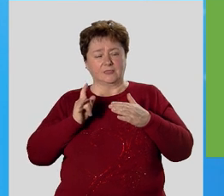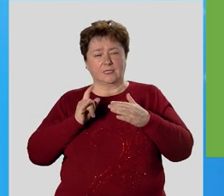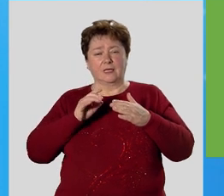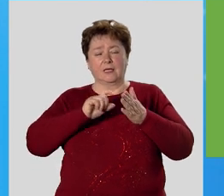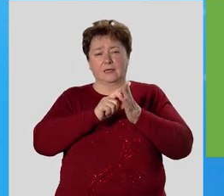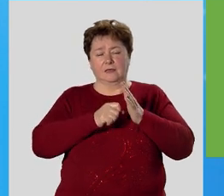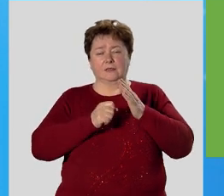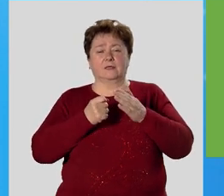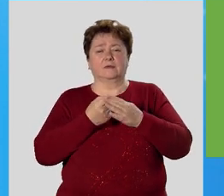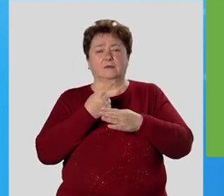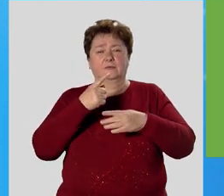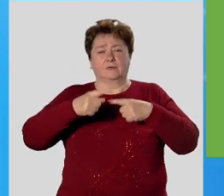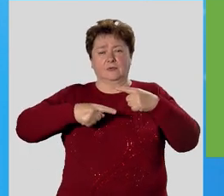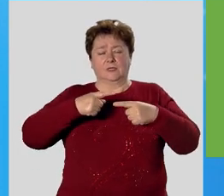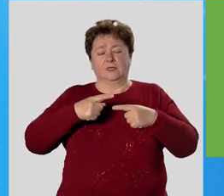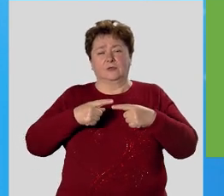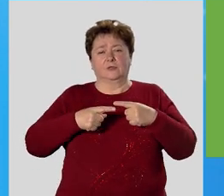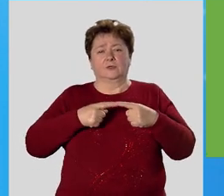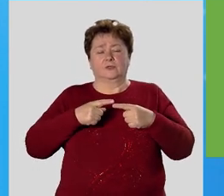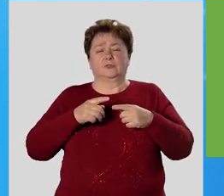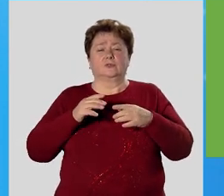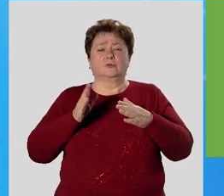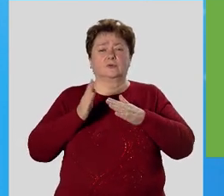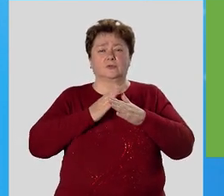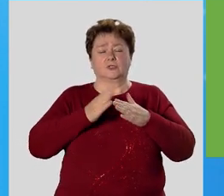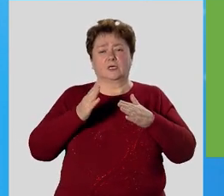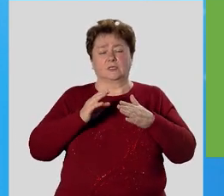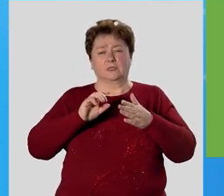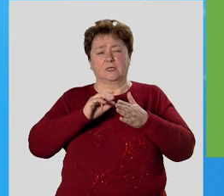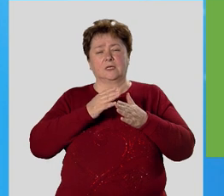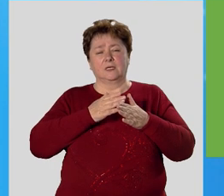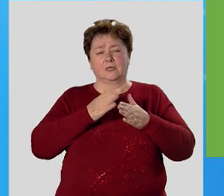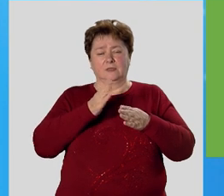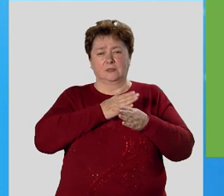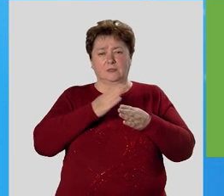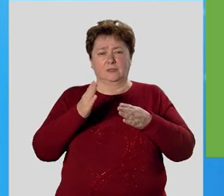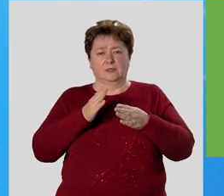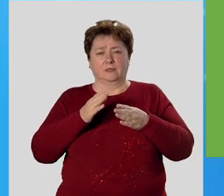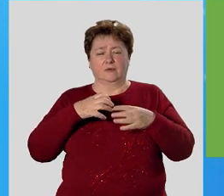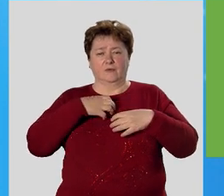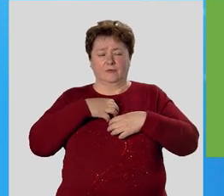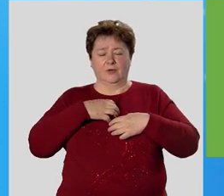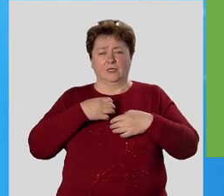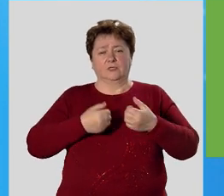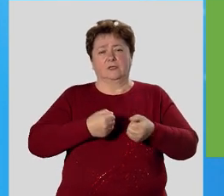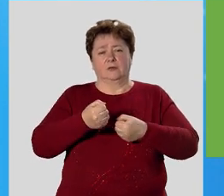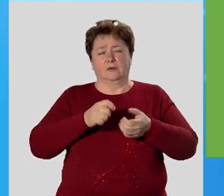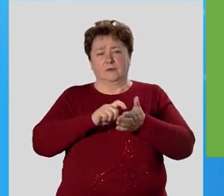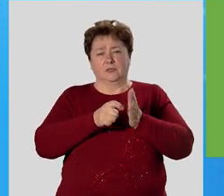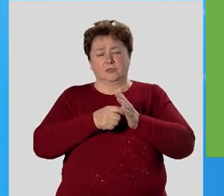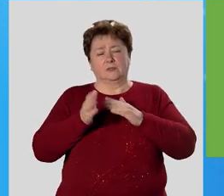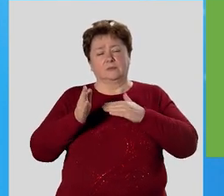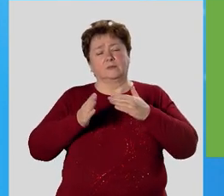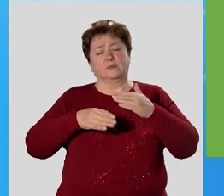клетка вступает в следующую часть цикла – деление. Важная роль в клеточном